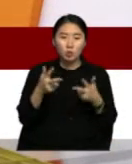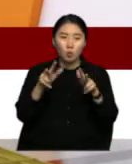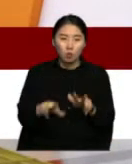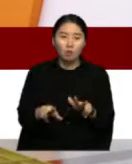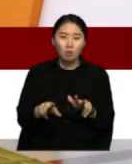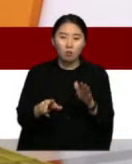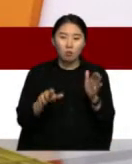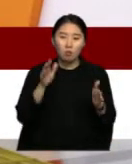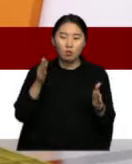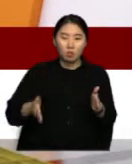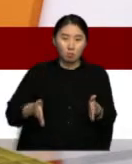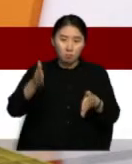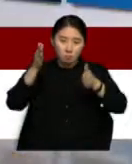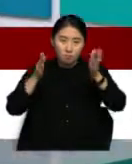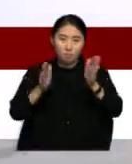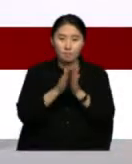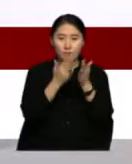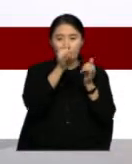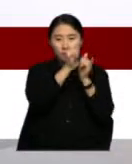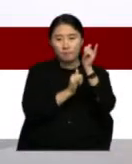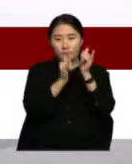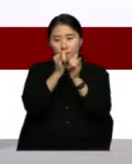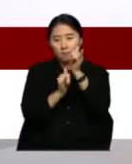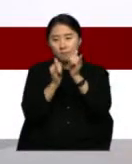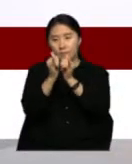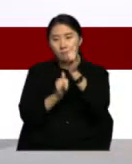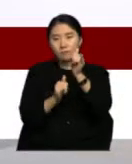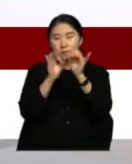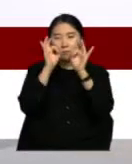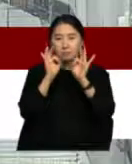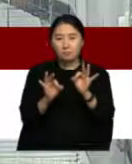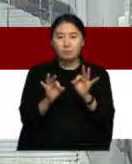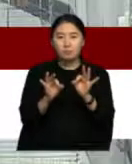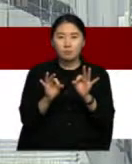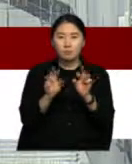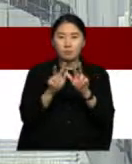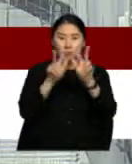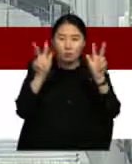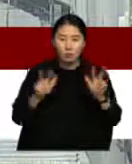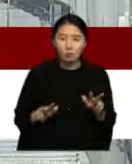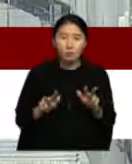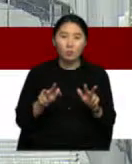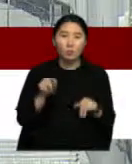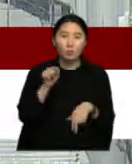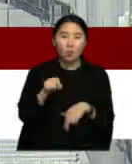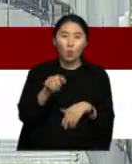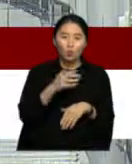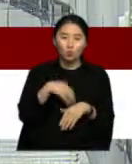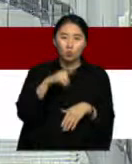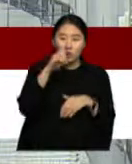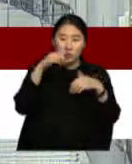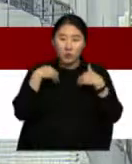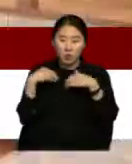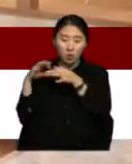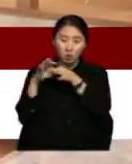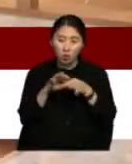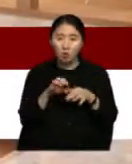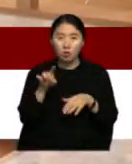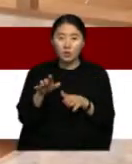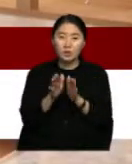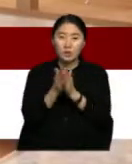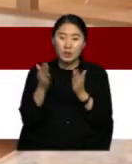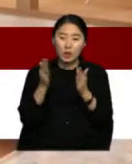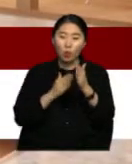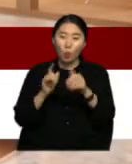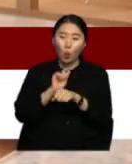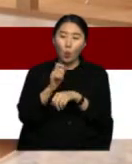통하는 양쪽 벽에는 책의 역사를 테마로 한 전시회를 조성하고 청진공원에서 종로구청으로 통하는 구간에는 책